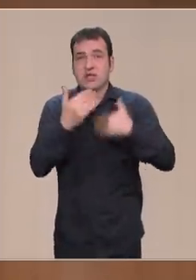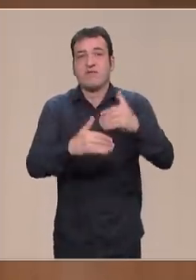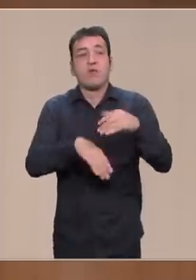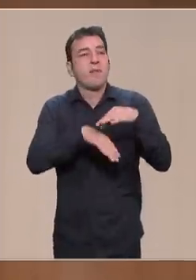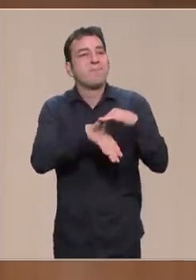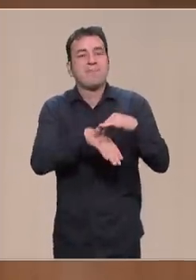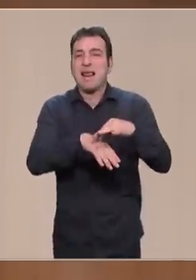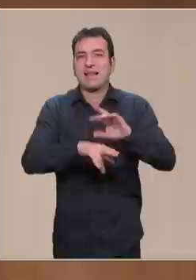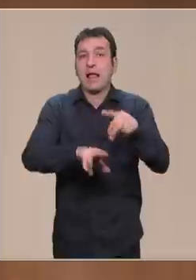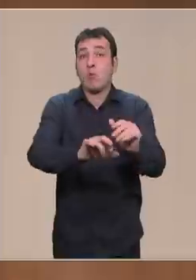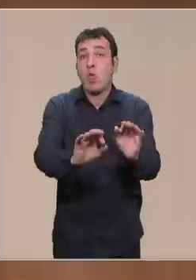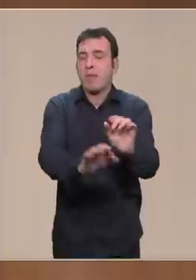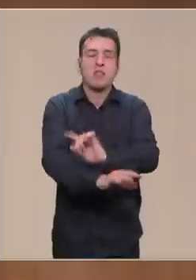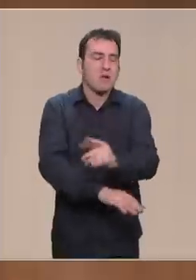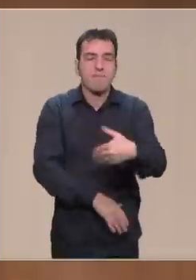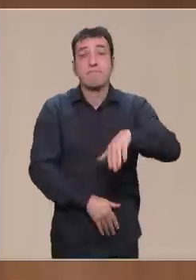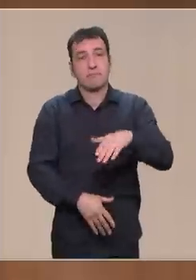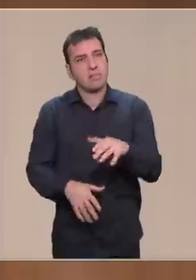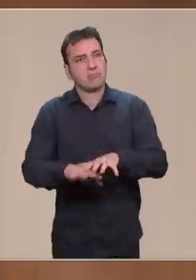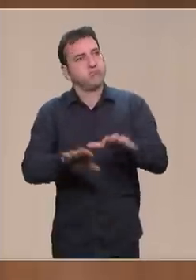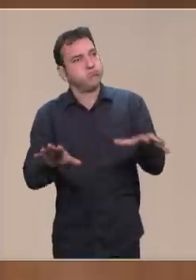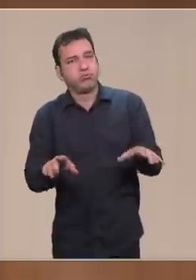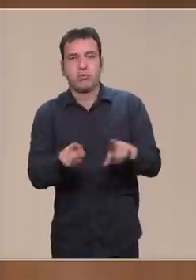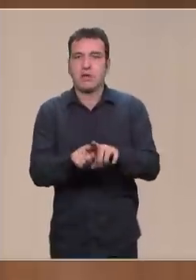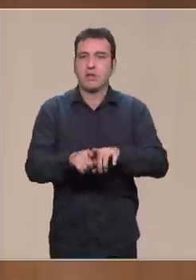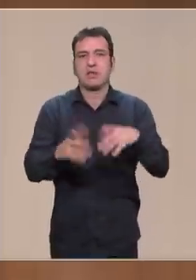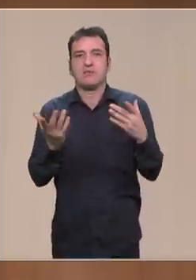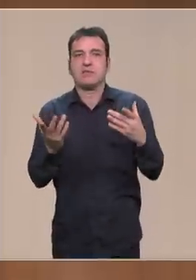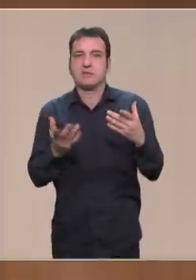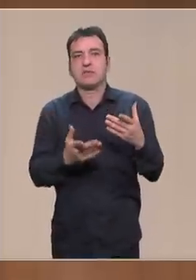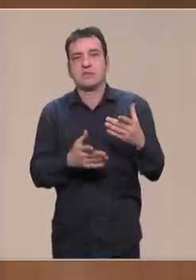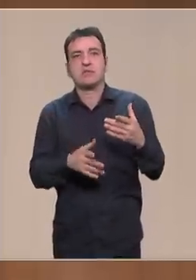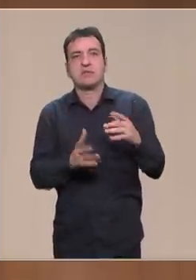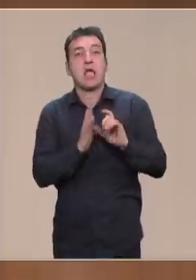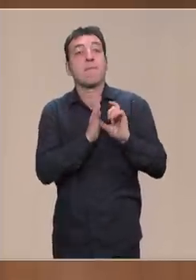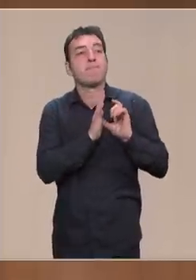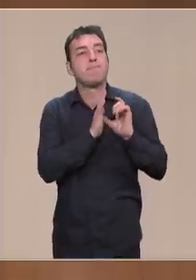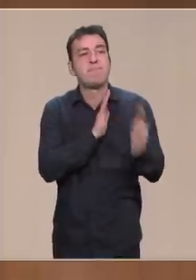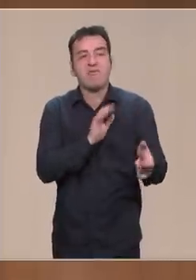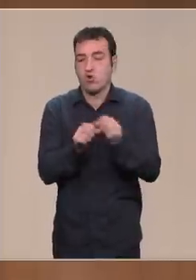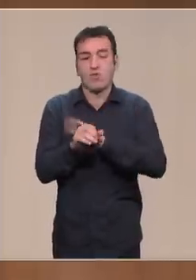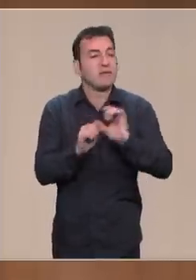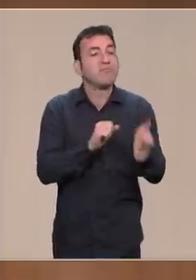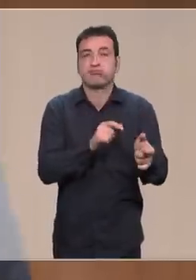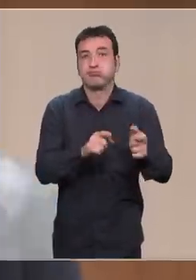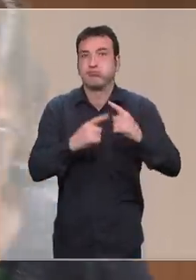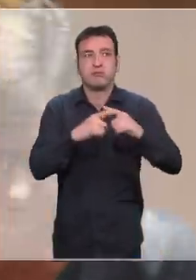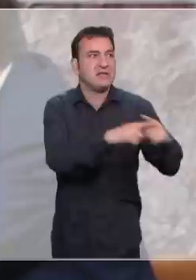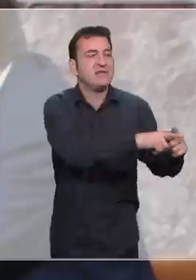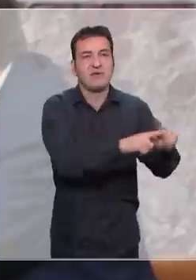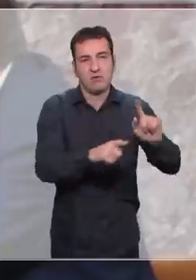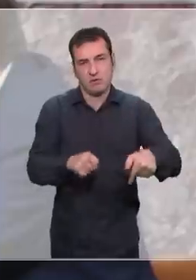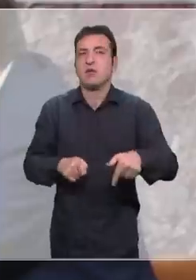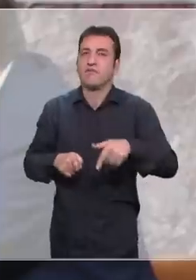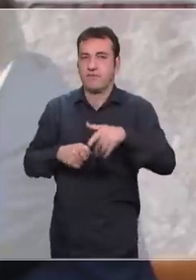et la diversité des formes dont ils souffrent doivent nous conduire à accentuer encore la mobilisation de tout le système de santé. Je vous remercie. Je vous